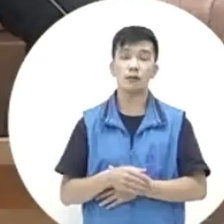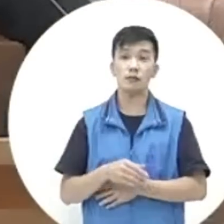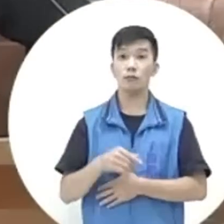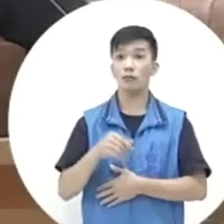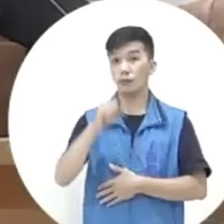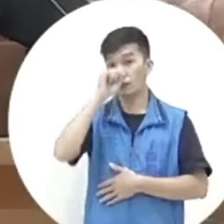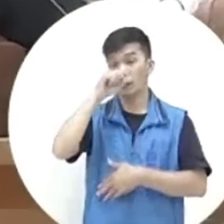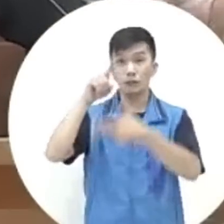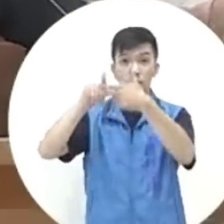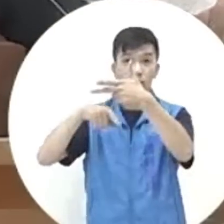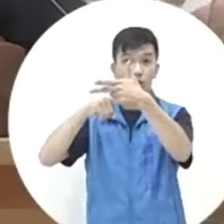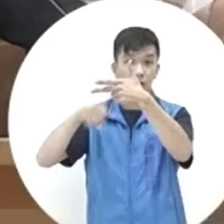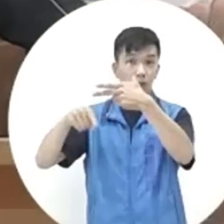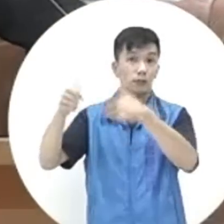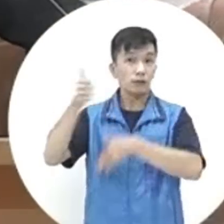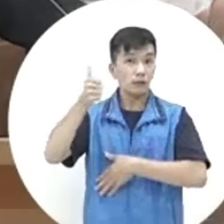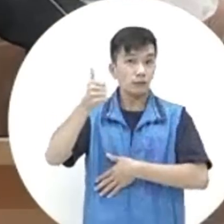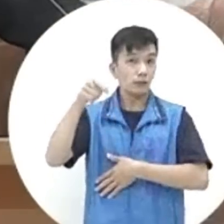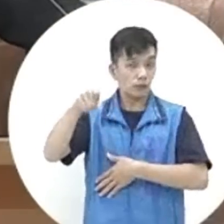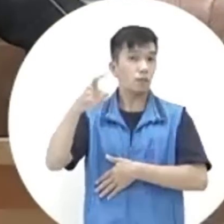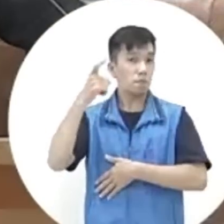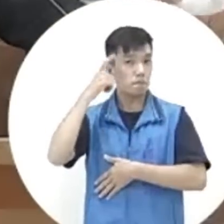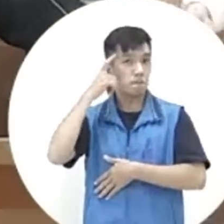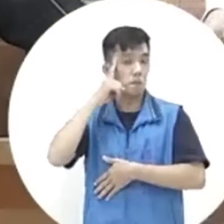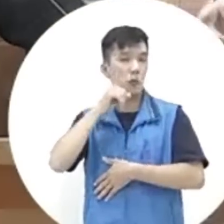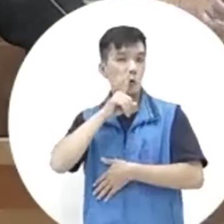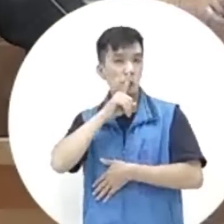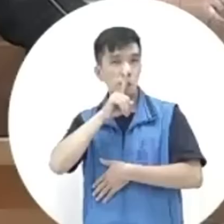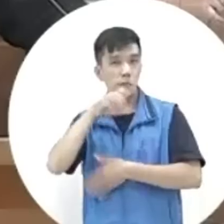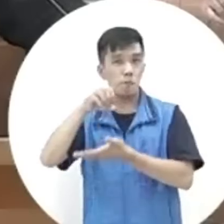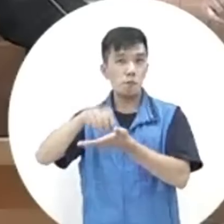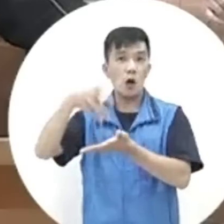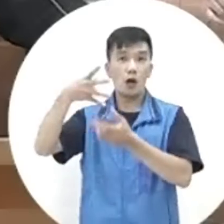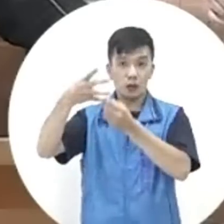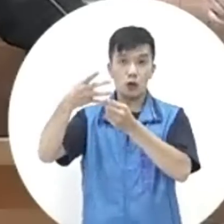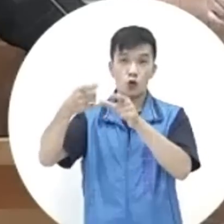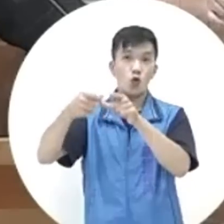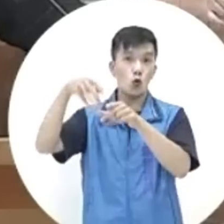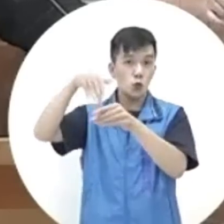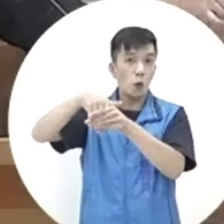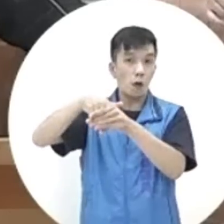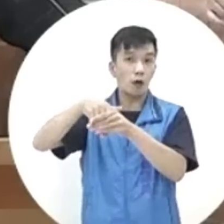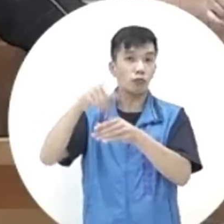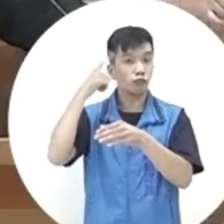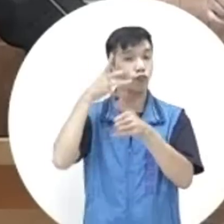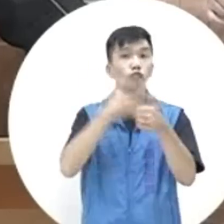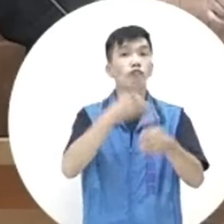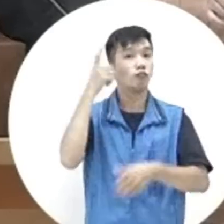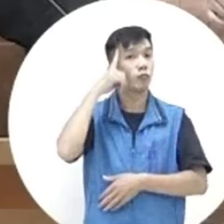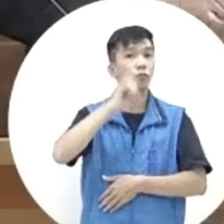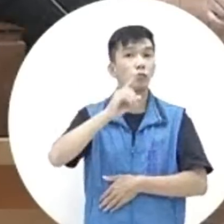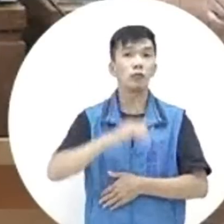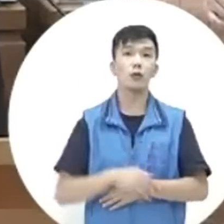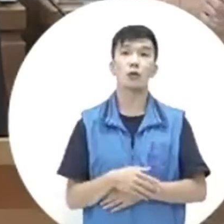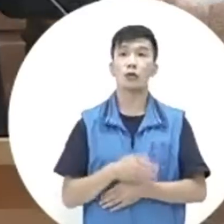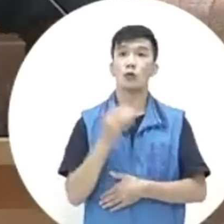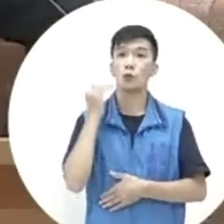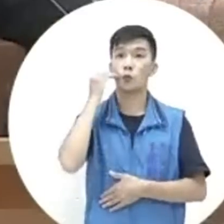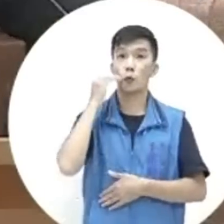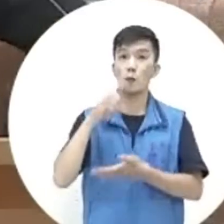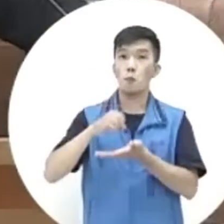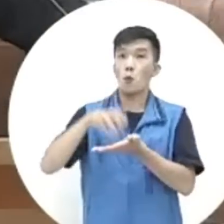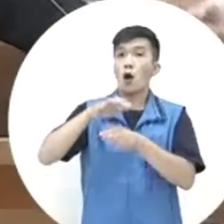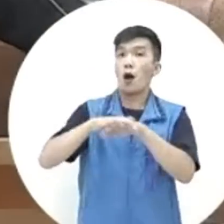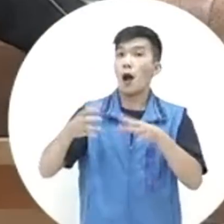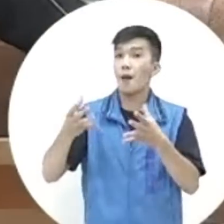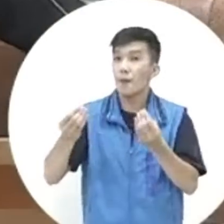长，他要推动这样的一个核四公投，你的看法是怎么样？ 我的看法，没有核安，没有核电。 所以嘛，市